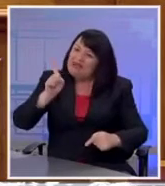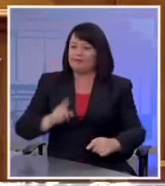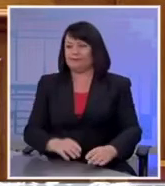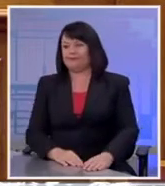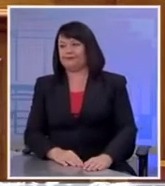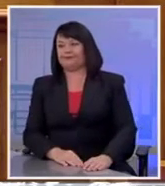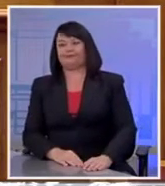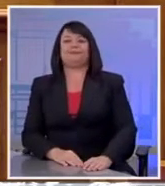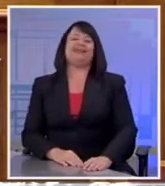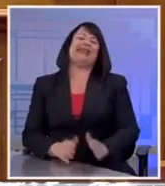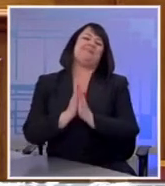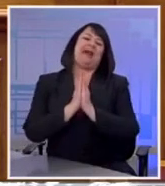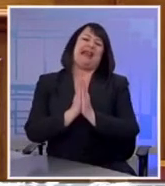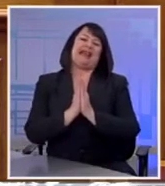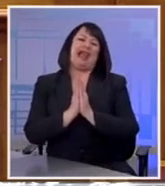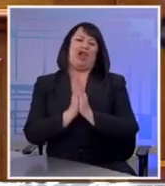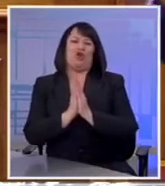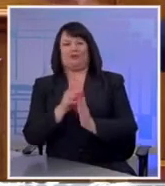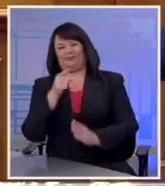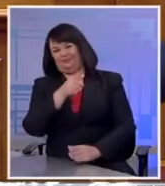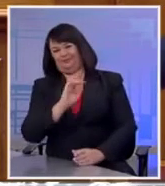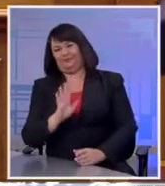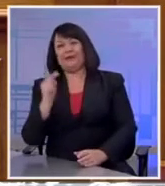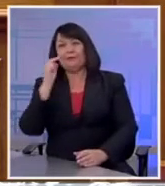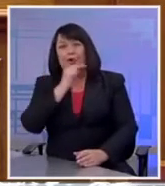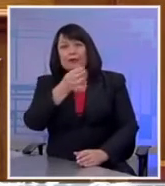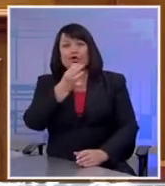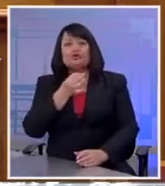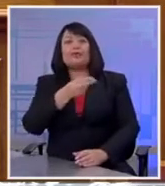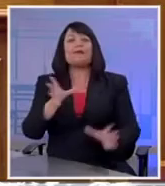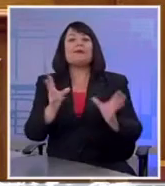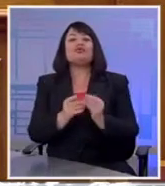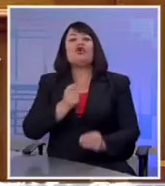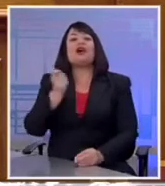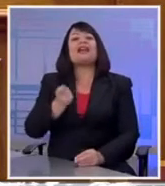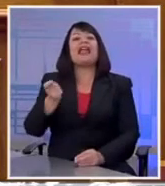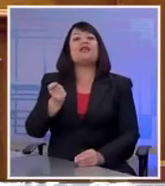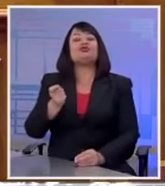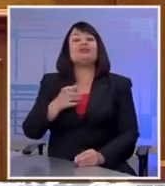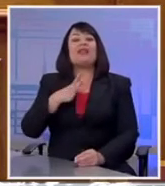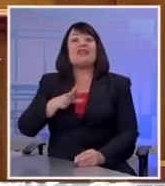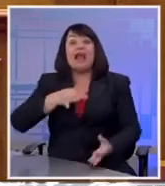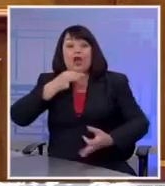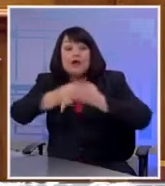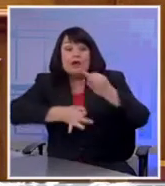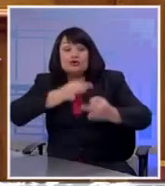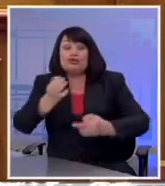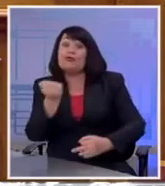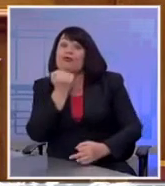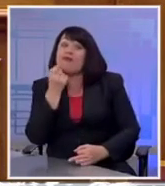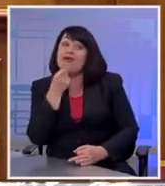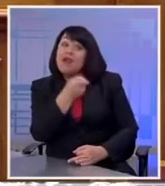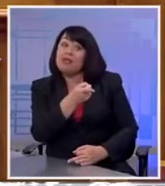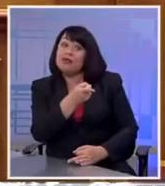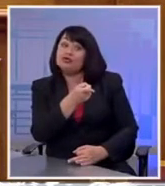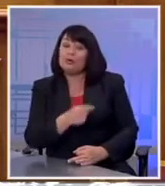τέλος πάντων. Μην απευθύνεστε παρακαλώ. Μιλάει ο κύριος Πρωθυπουργός για το χρέος. Εδώ θέλω να εξηγηθώ, κάνετε λάθος κύριε Τσίπρα.